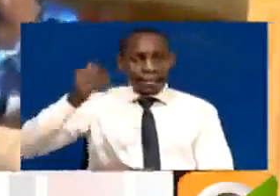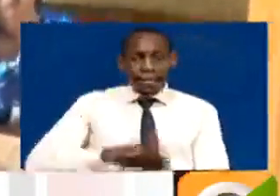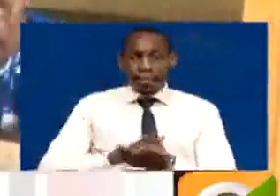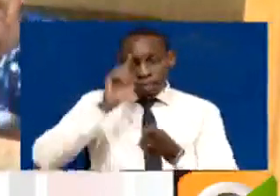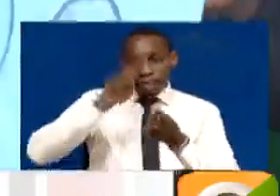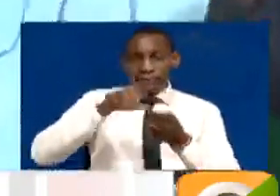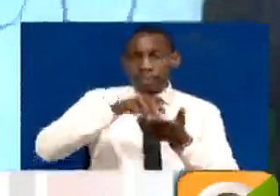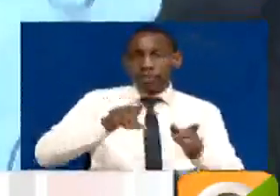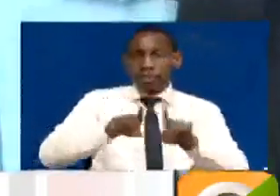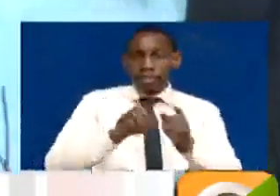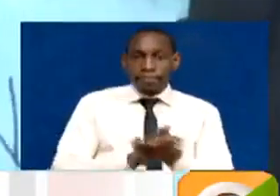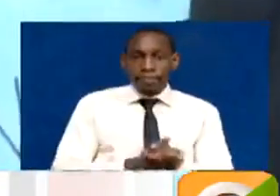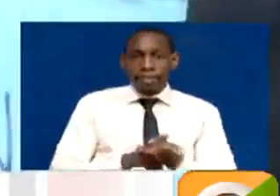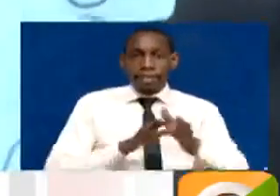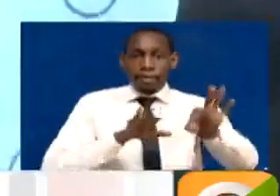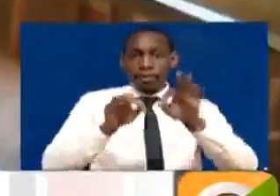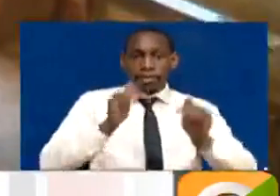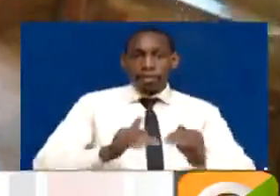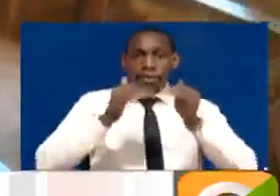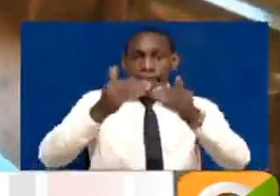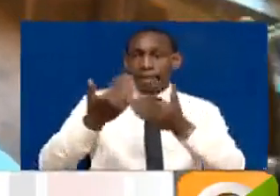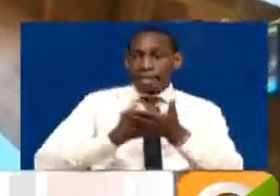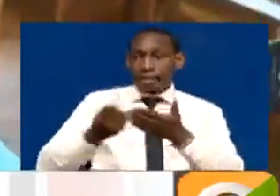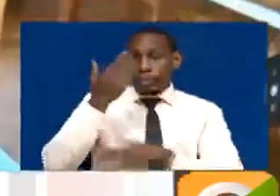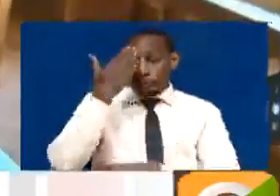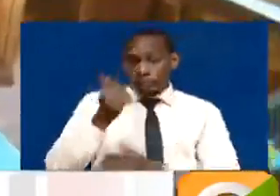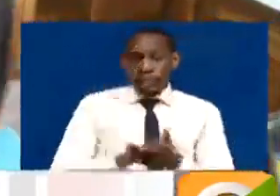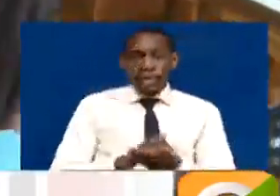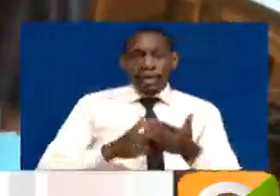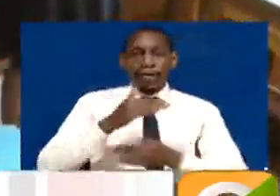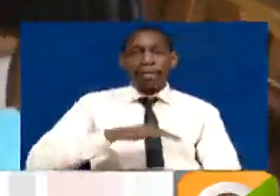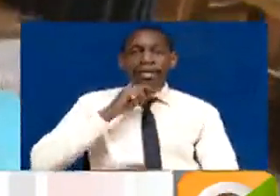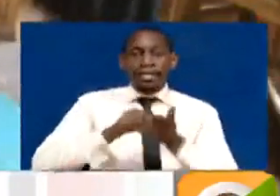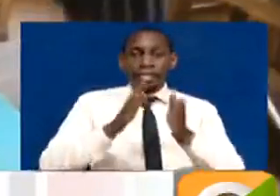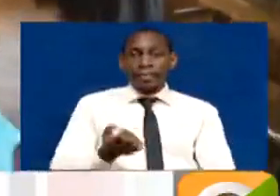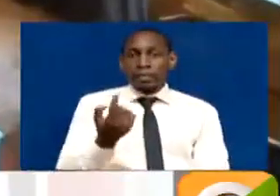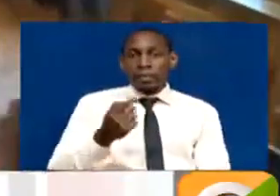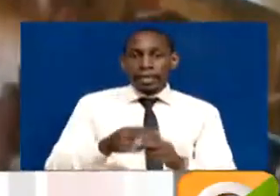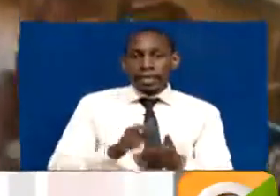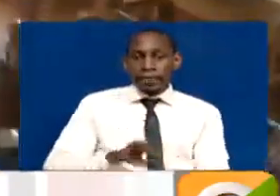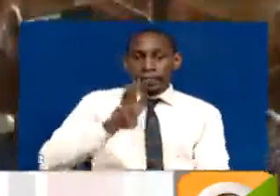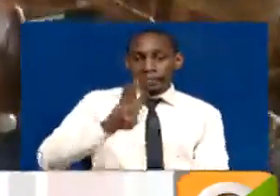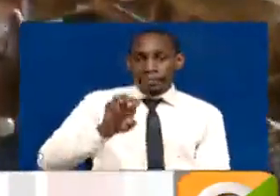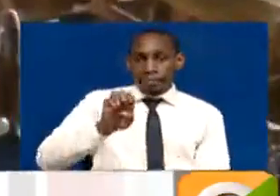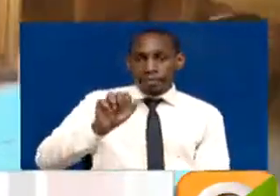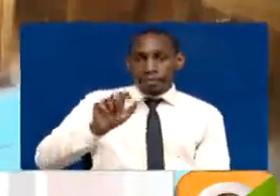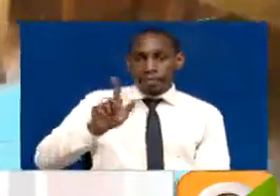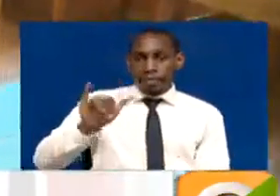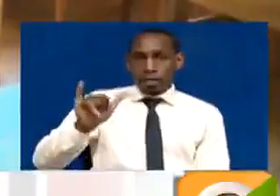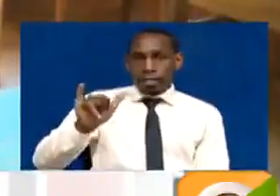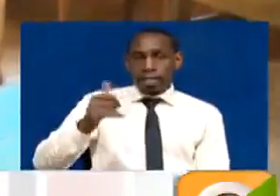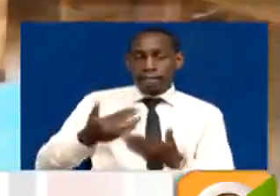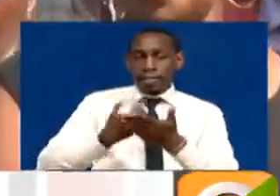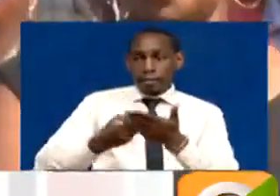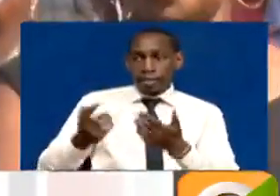wakitafuta tiketi hiyo. Zoezi hilo lilihairishwa wiki jana kufuatia kifo cha mgombea mmoja Wesley Kogo wiki iliyopita. And we